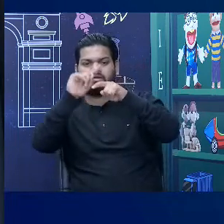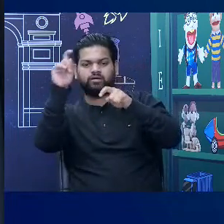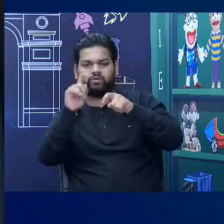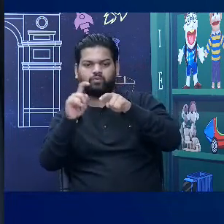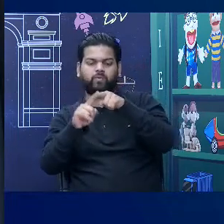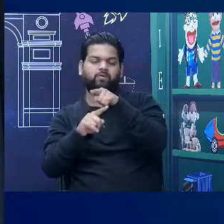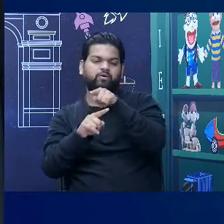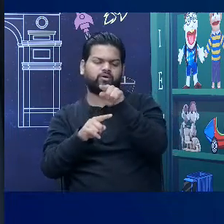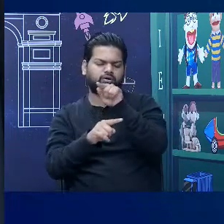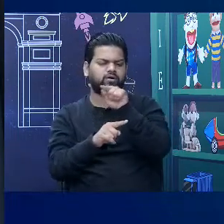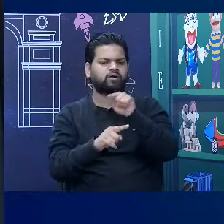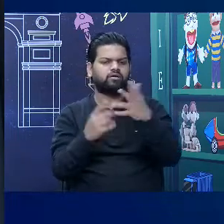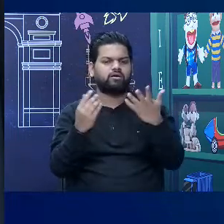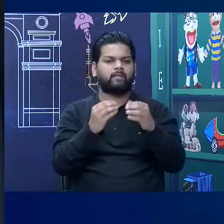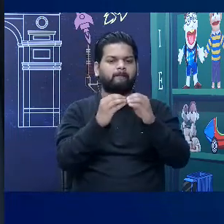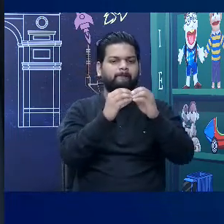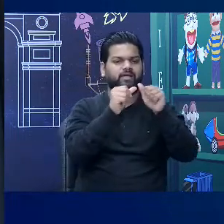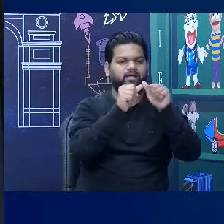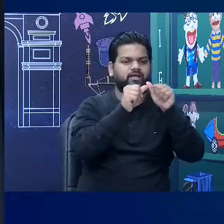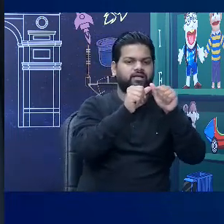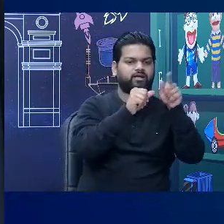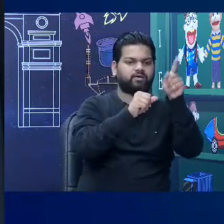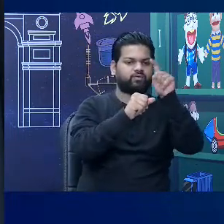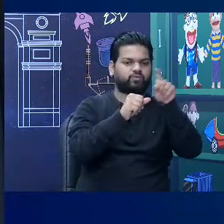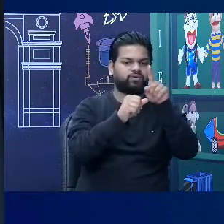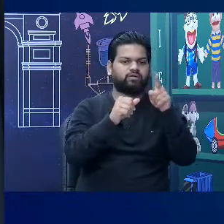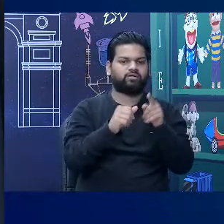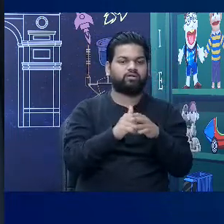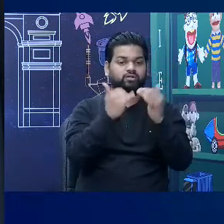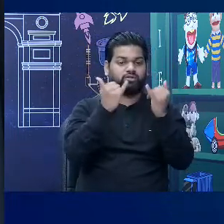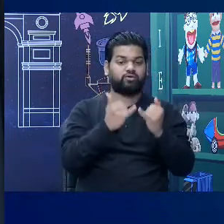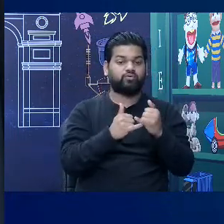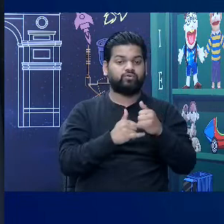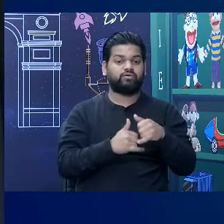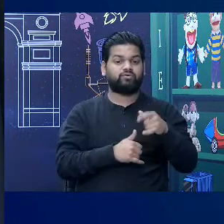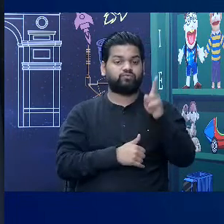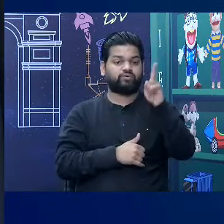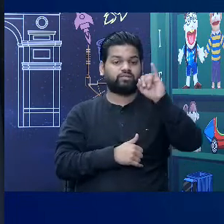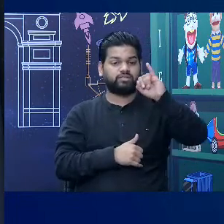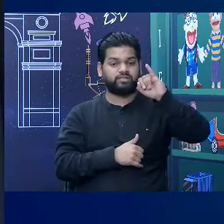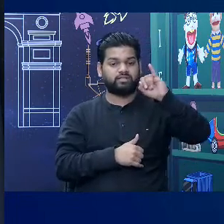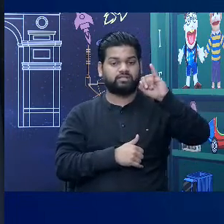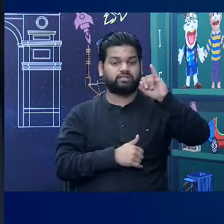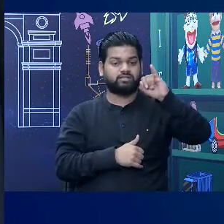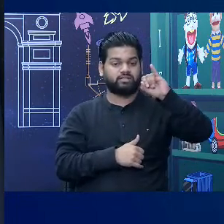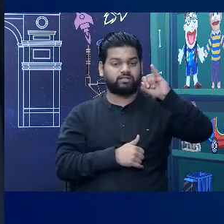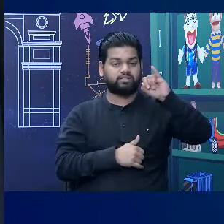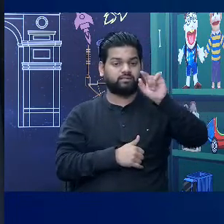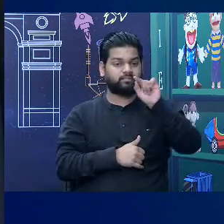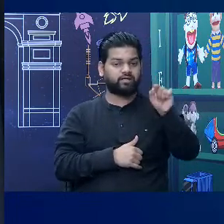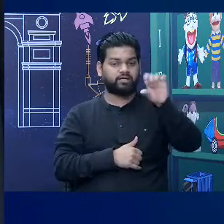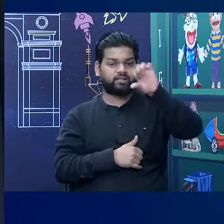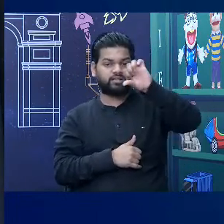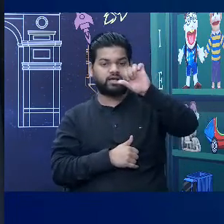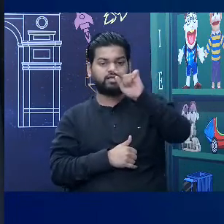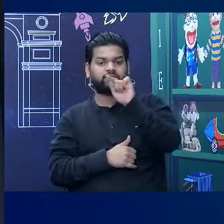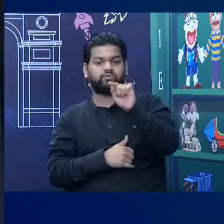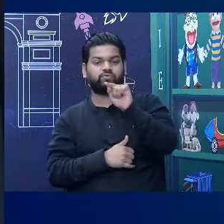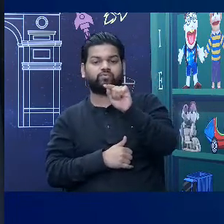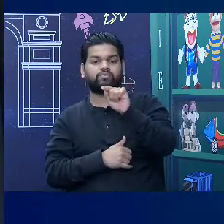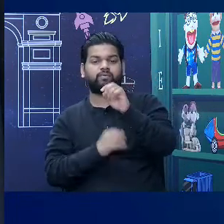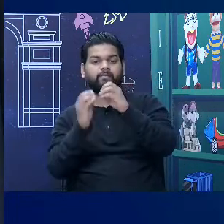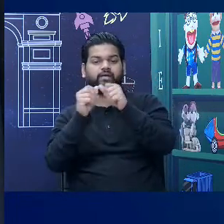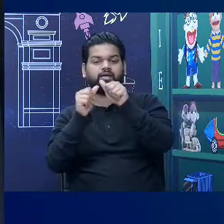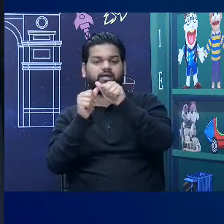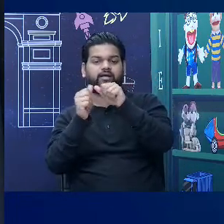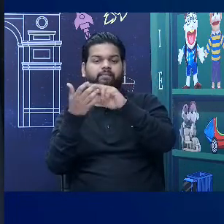इज इक्वल टू BA स्क्वायर. तो 16 माइनस 9 कितना होता है बच्चों? इट इज 7k